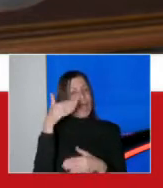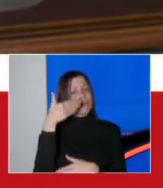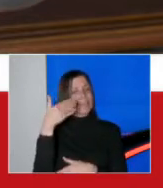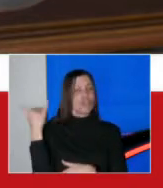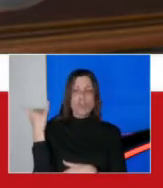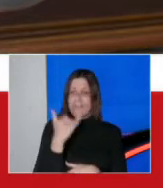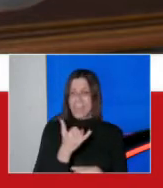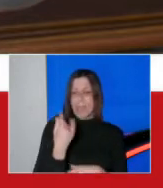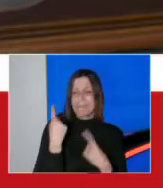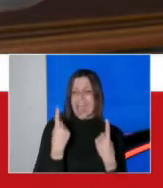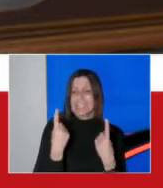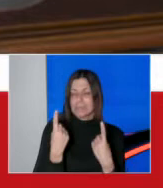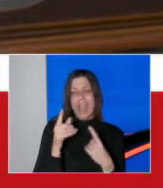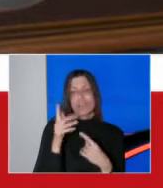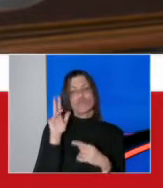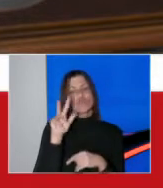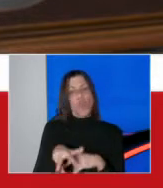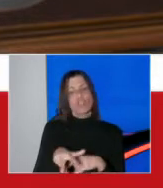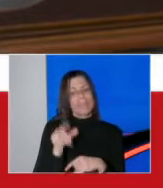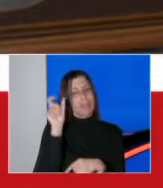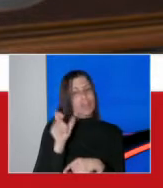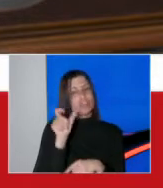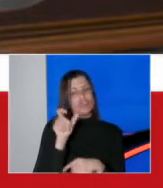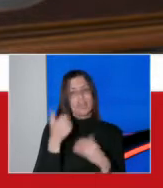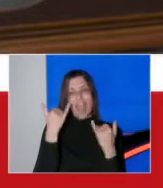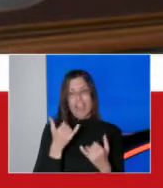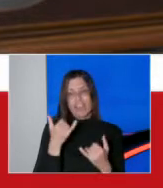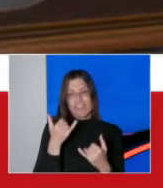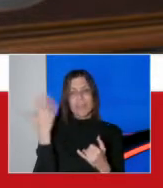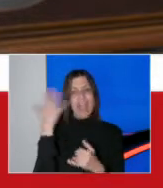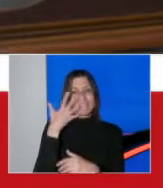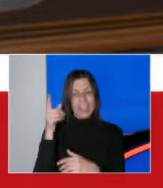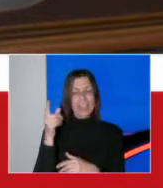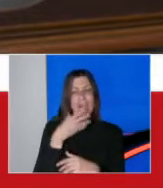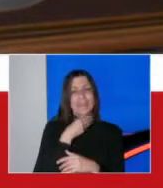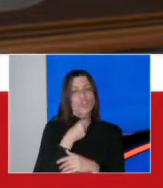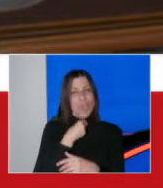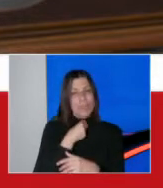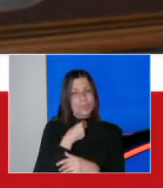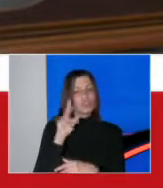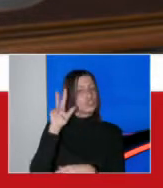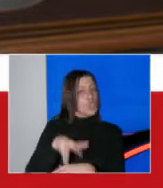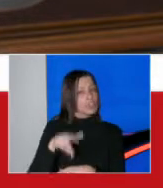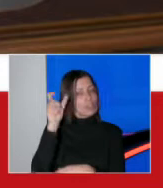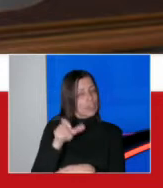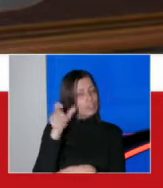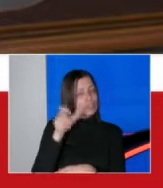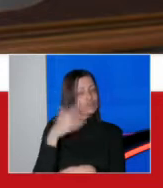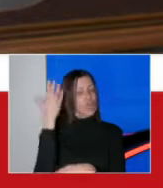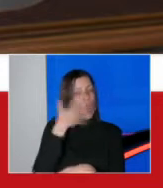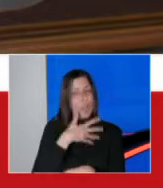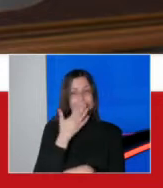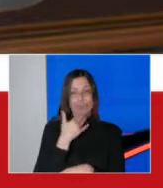שמביאה בעצמה 3,000 איש עכשיו, מאפריקה, מאתיופיה, 3,000 איש שחורים,